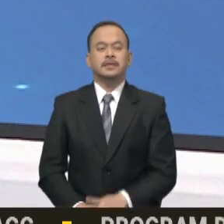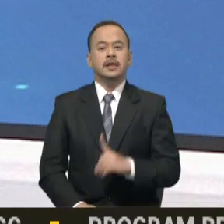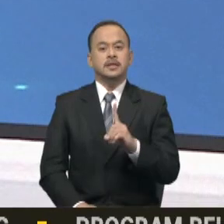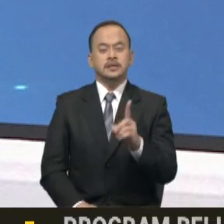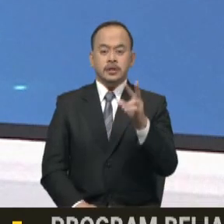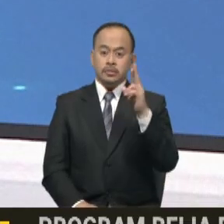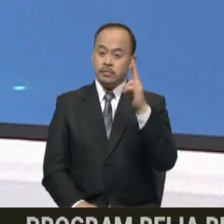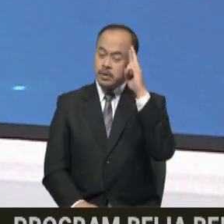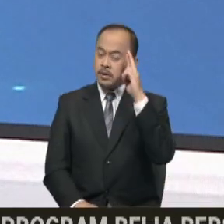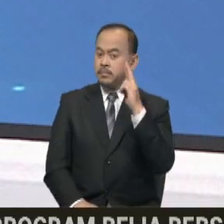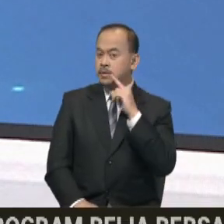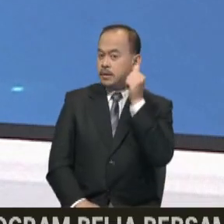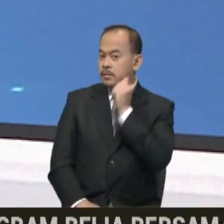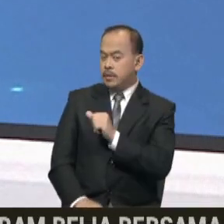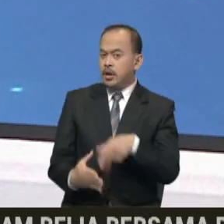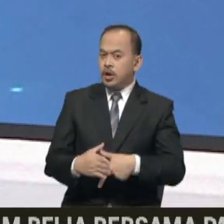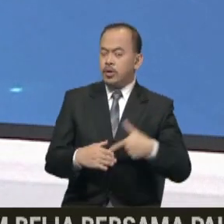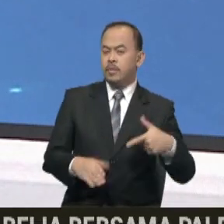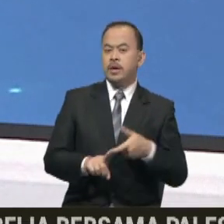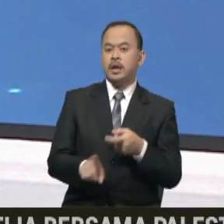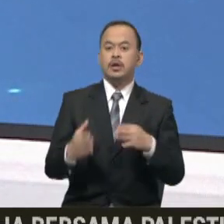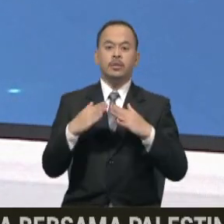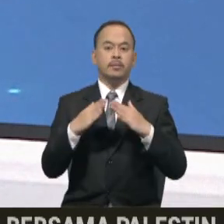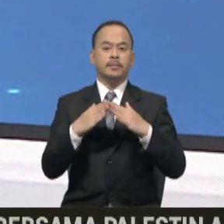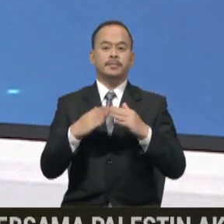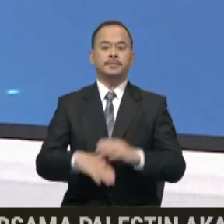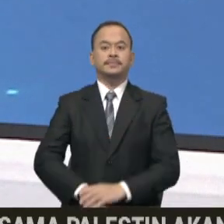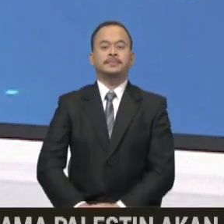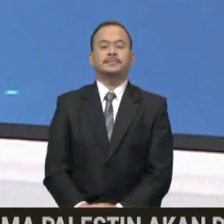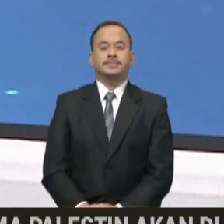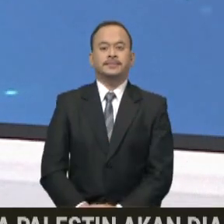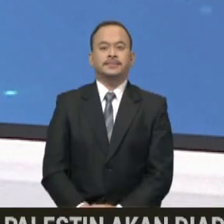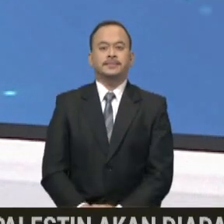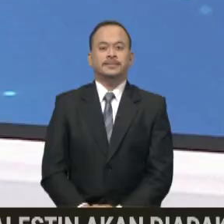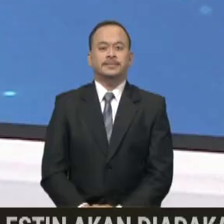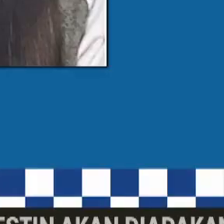Seorang remaja perempuan tempatan dipercayai keluar dari rumah.